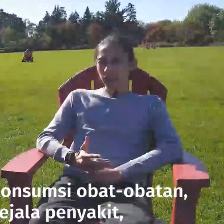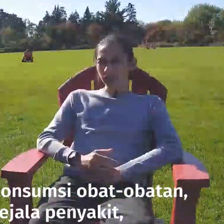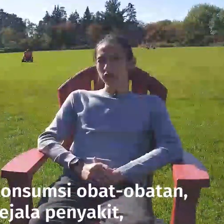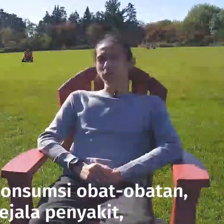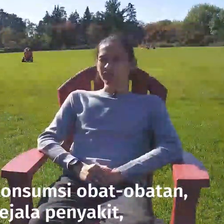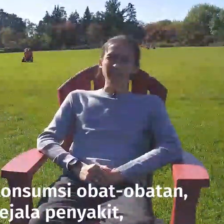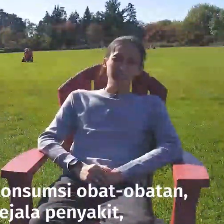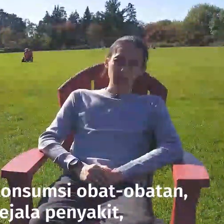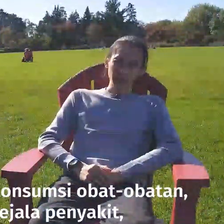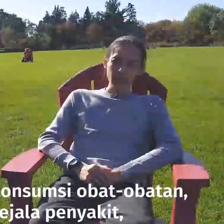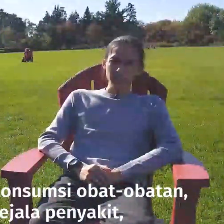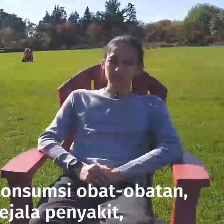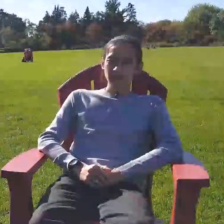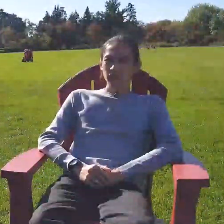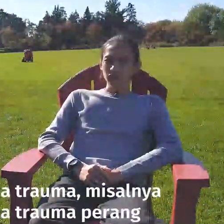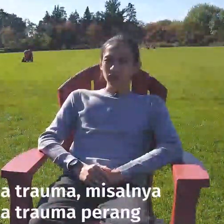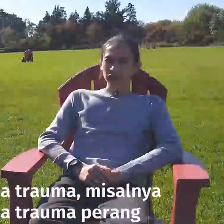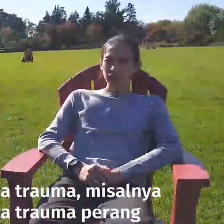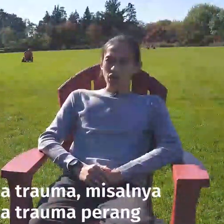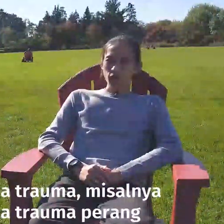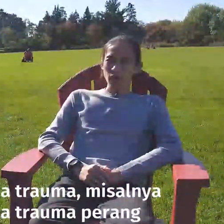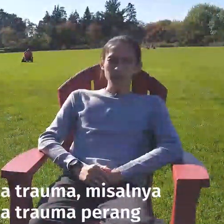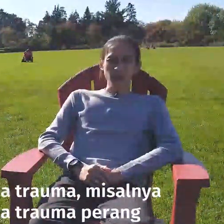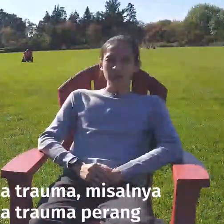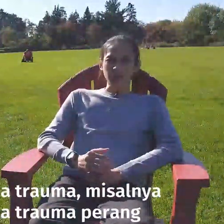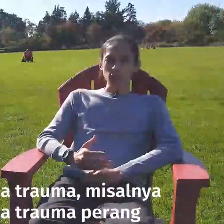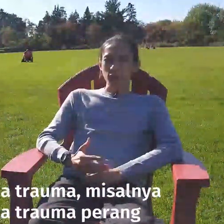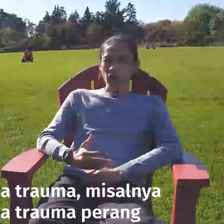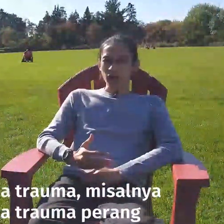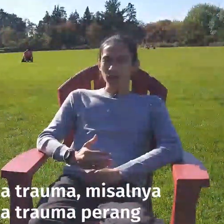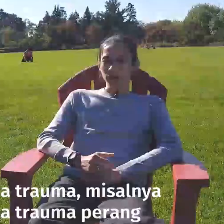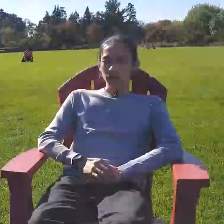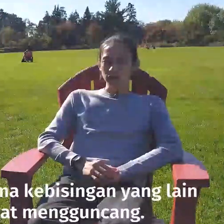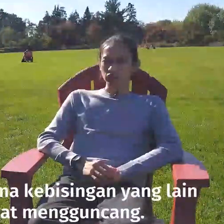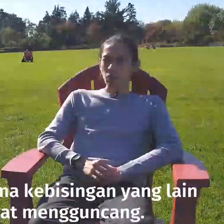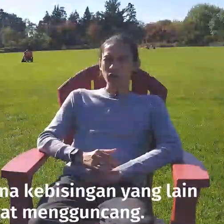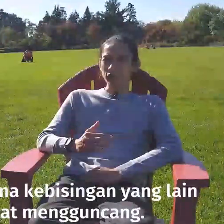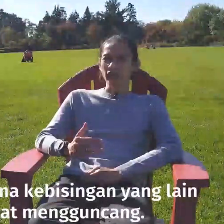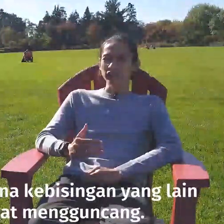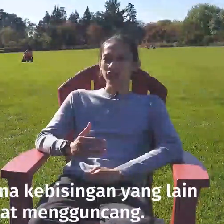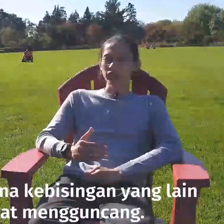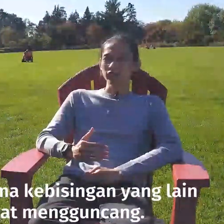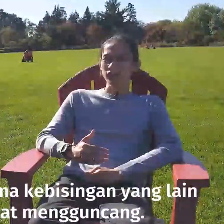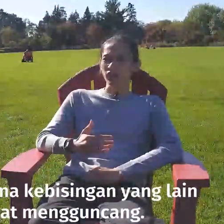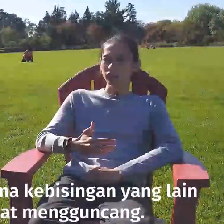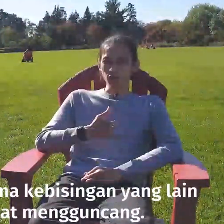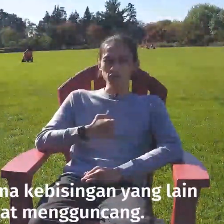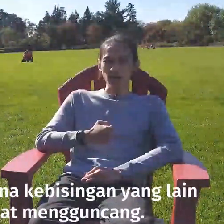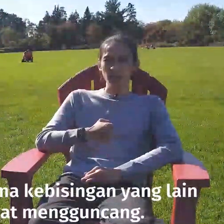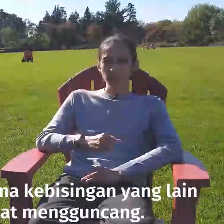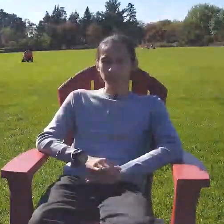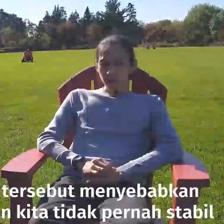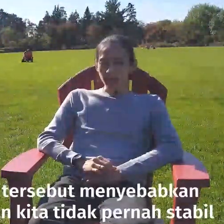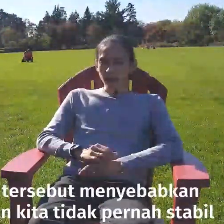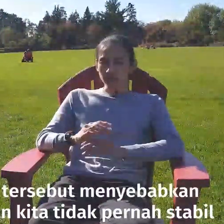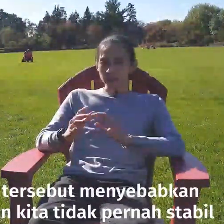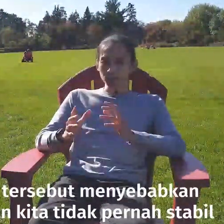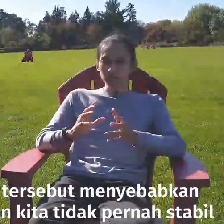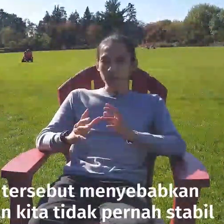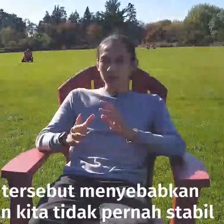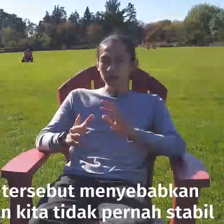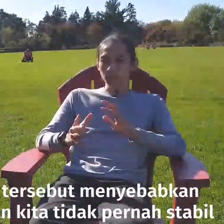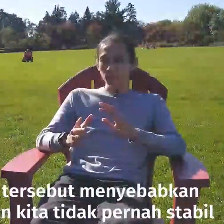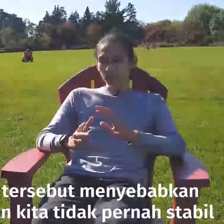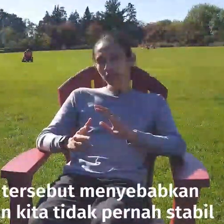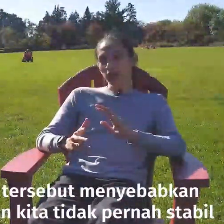obat-obatan karena gejala penyakit karena trauma misalnya karena trauma perang atau trauma kebizingan yang lain yang sangat mengguncang nah hal-hal